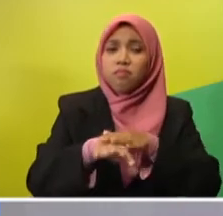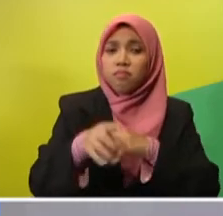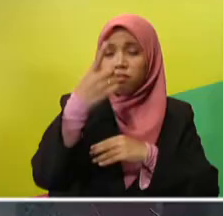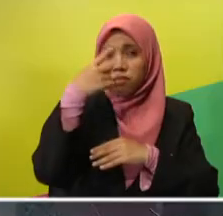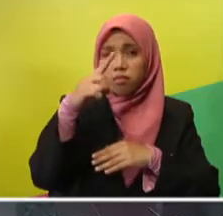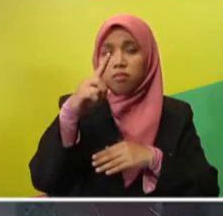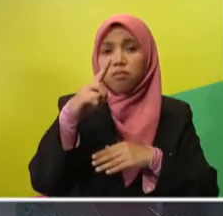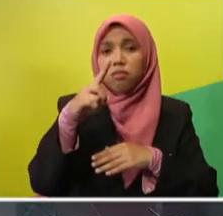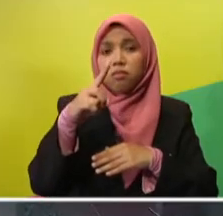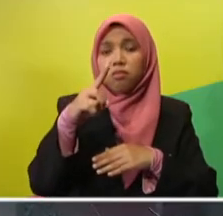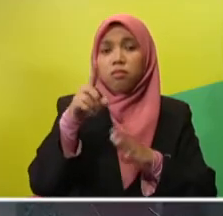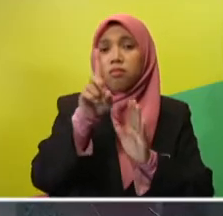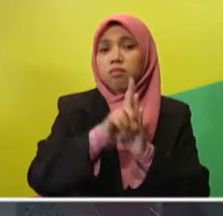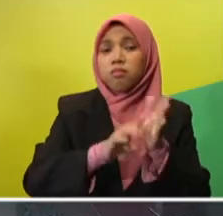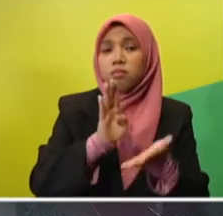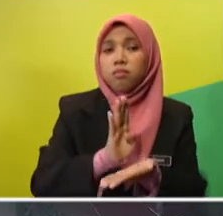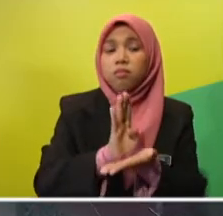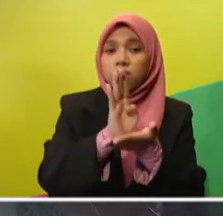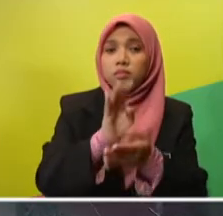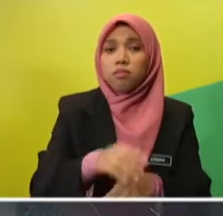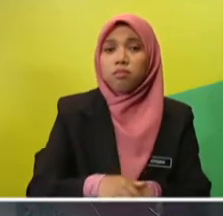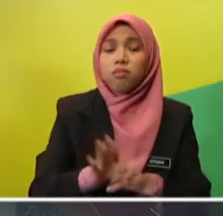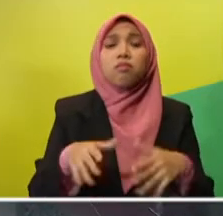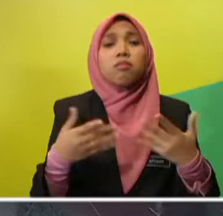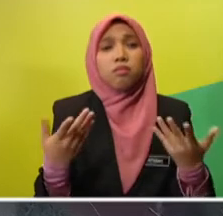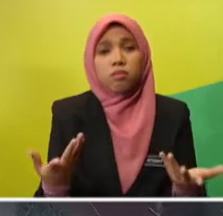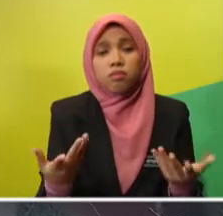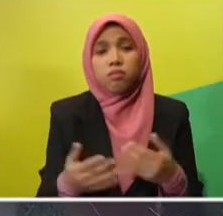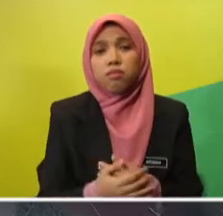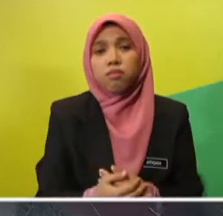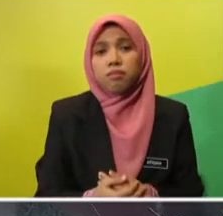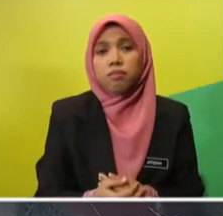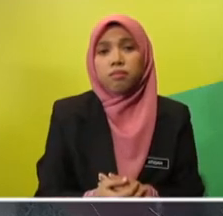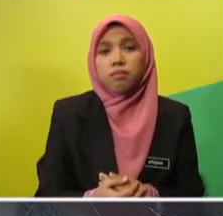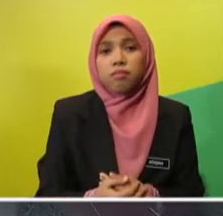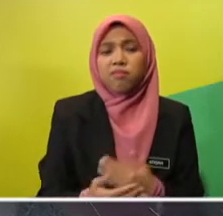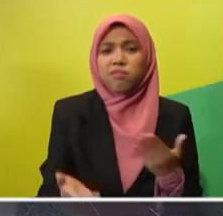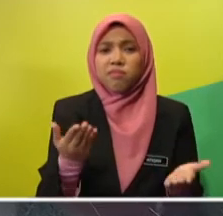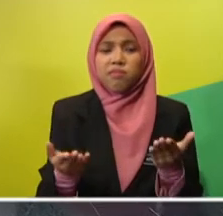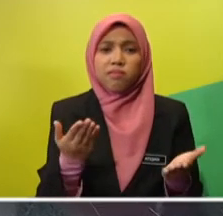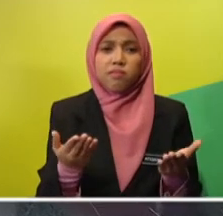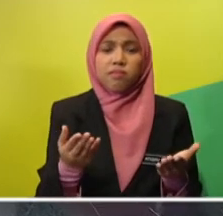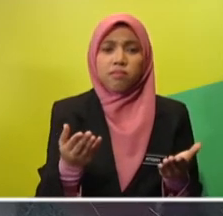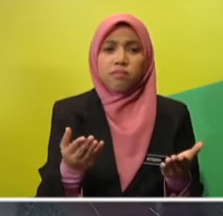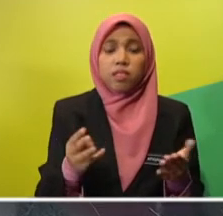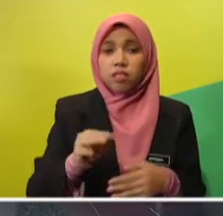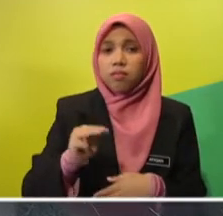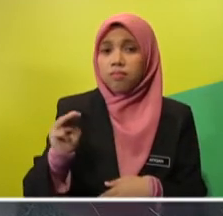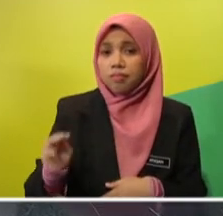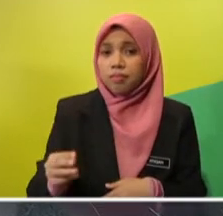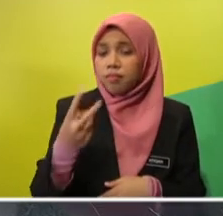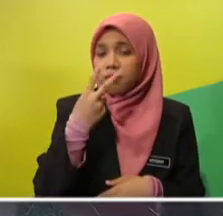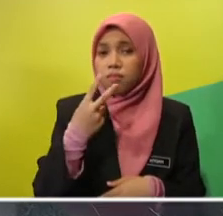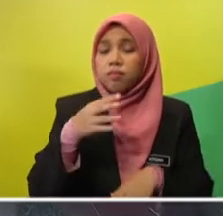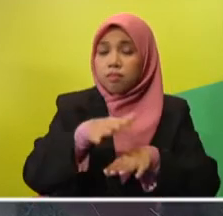Tidak selesa dibantu. Okay. Sebab niat kita kadang-kadang kita nak membantu, tapi mungkin mereka lebih selesa untuk bersendirian dan jalan